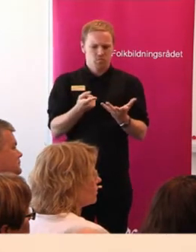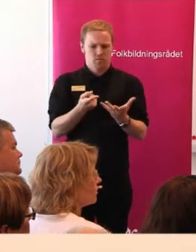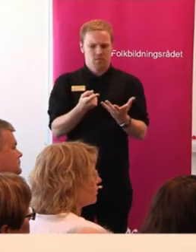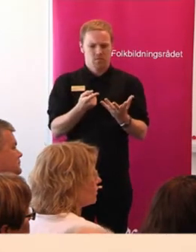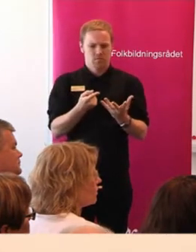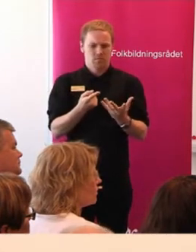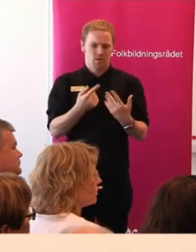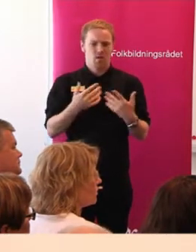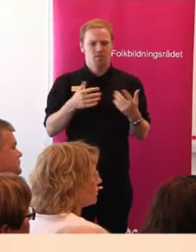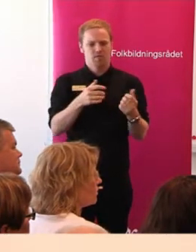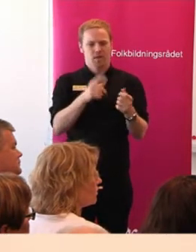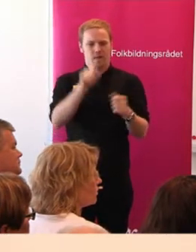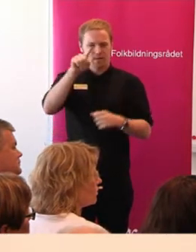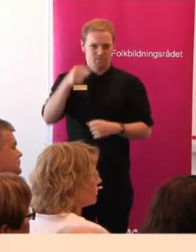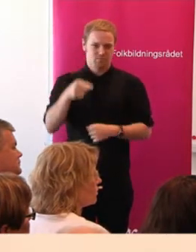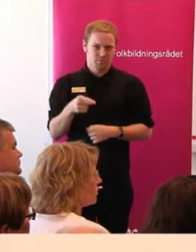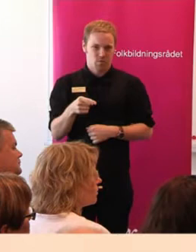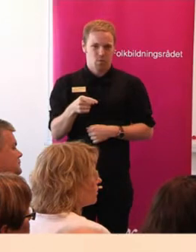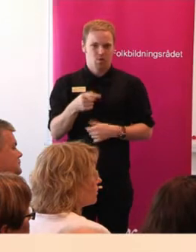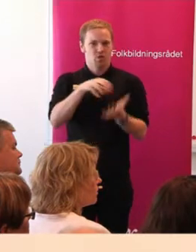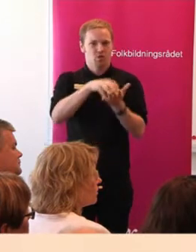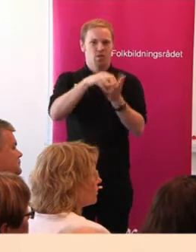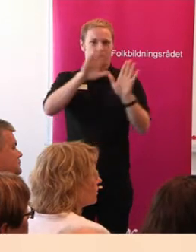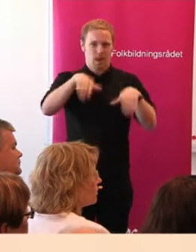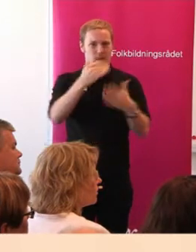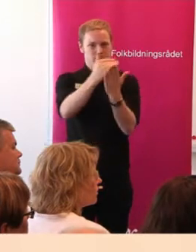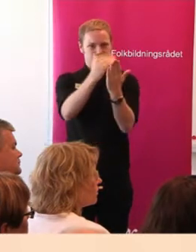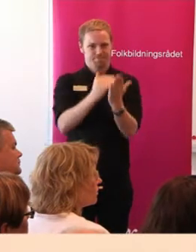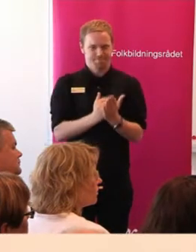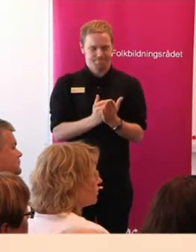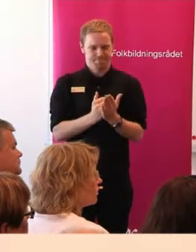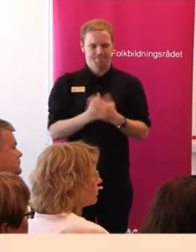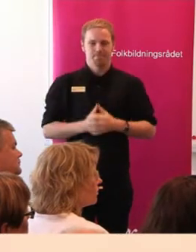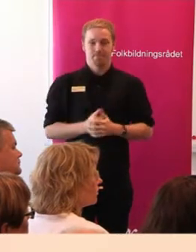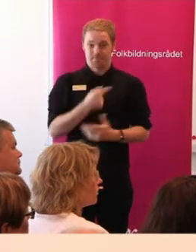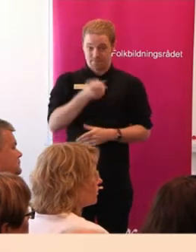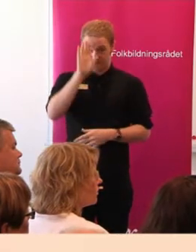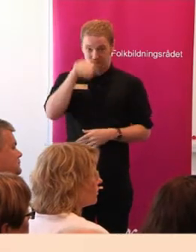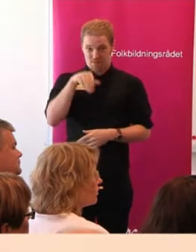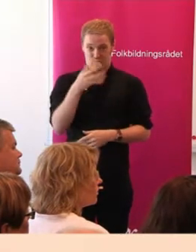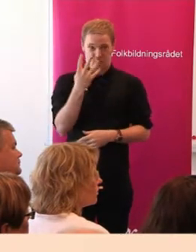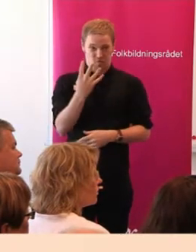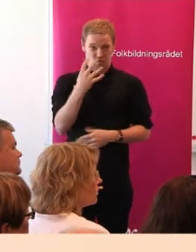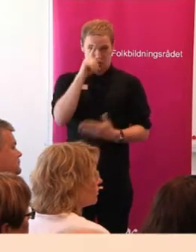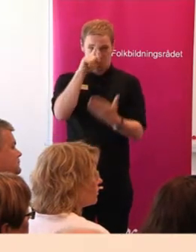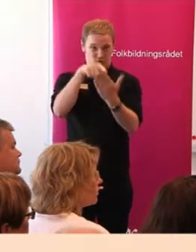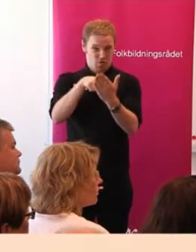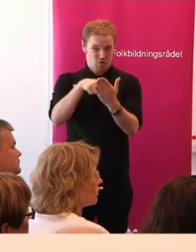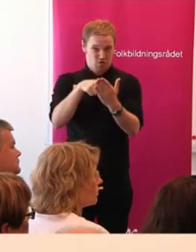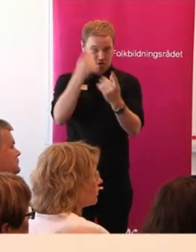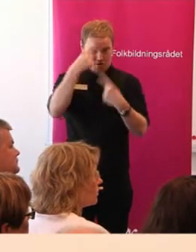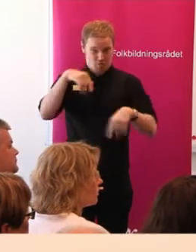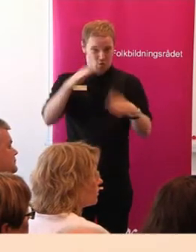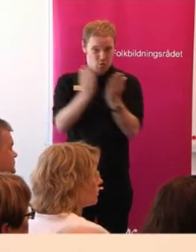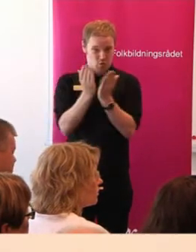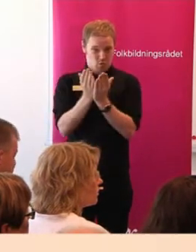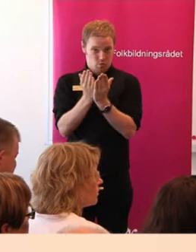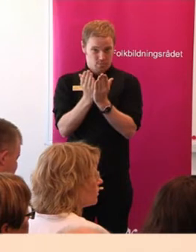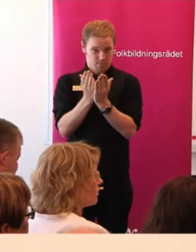som regler? Ni känner till folkhögskolans 4 syften. Där det är